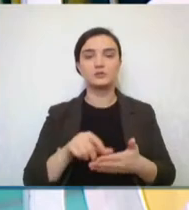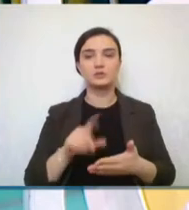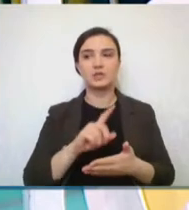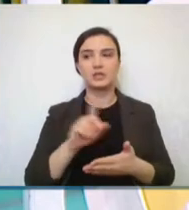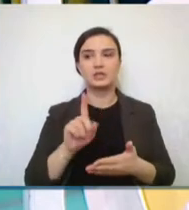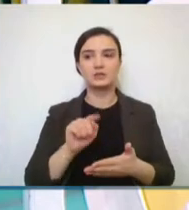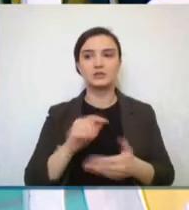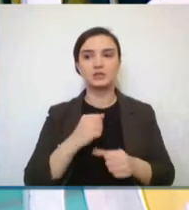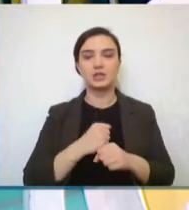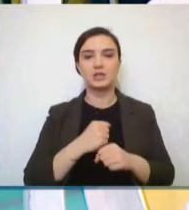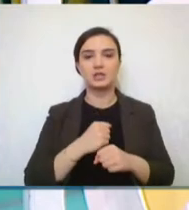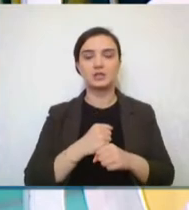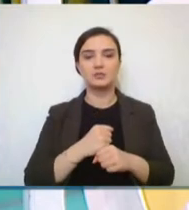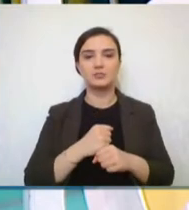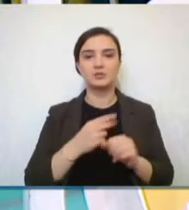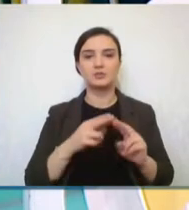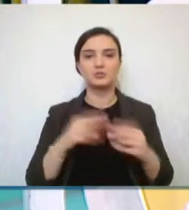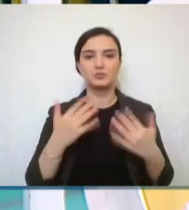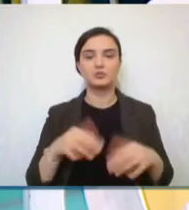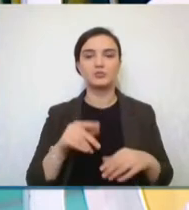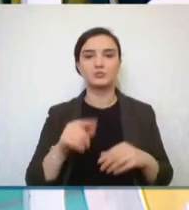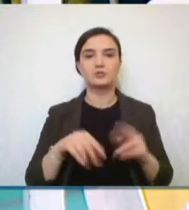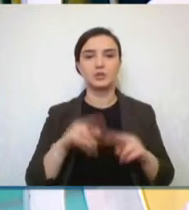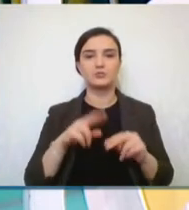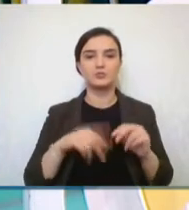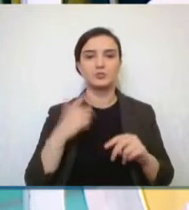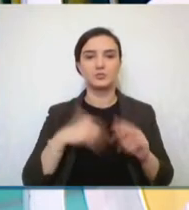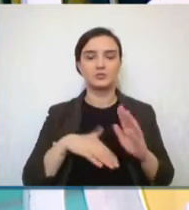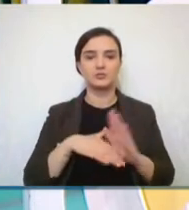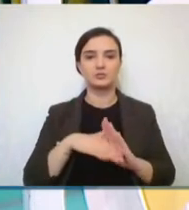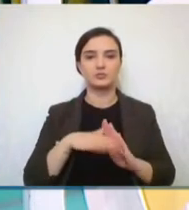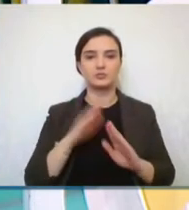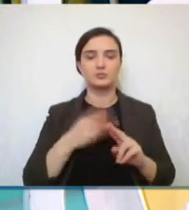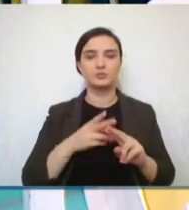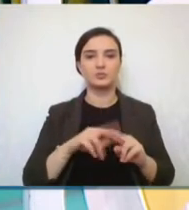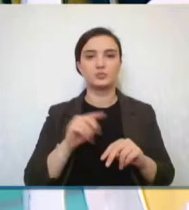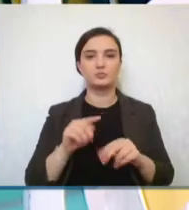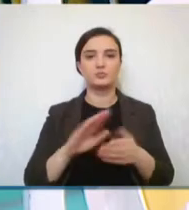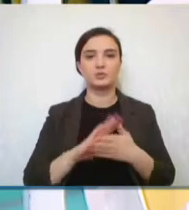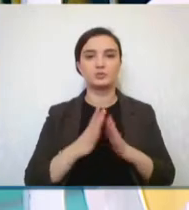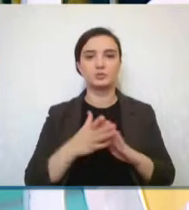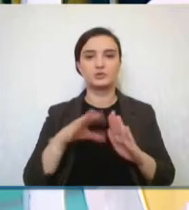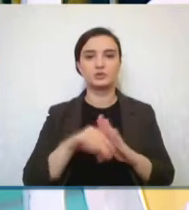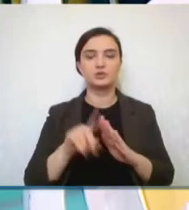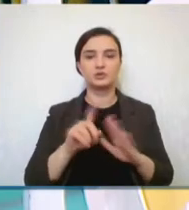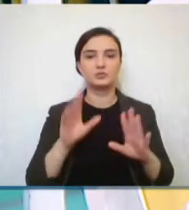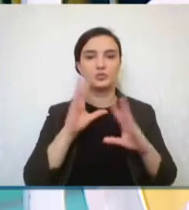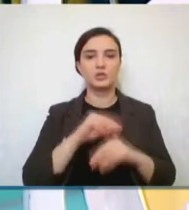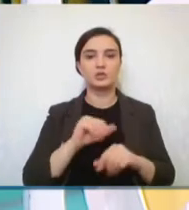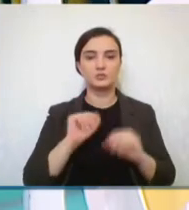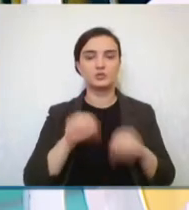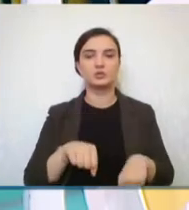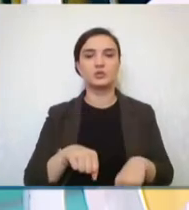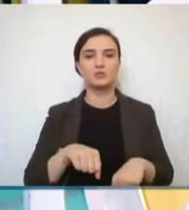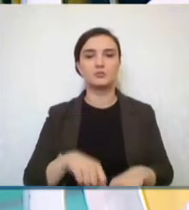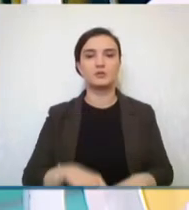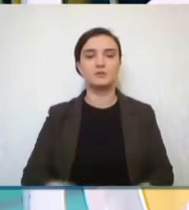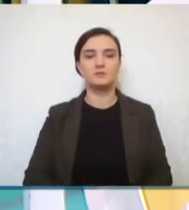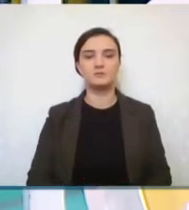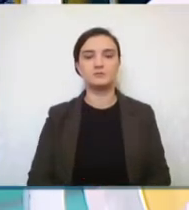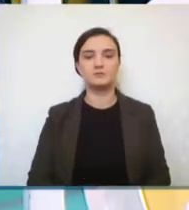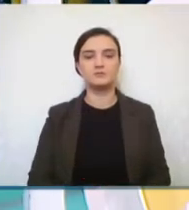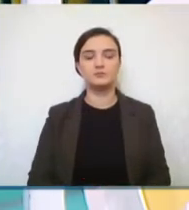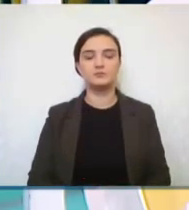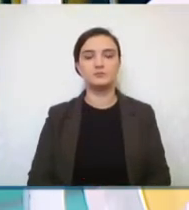გაკეთებას, ეს უკვე განწყობას აუმჯობესებს. ამიტომ იმ სიტუაციაში რისი მოხერხებაც შეიძლება, ხო, მაშინაც თქვით ადრე რო ვიყავთ, რომ